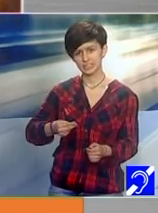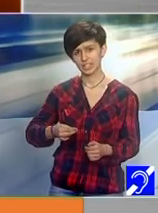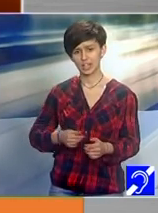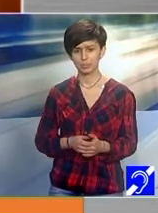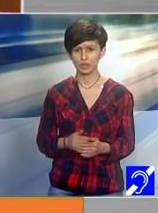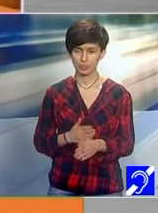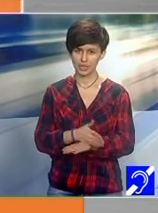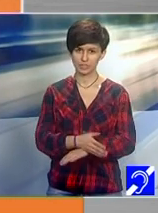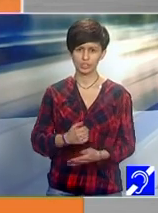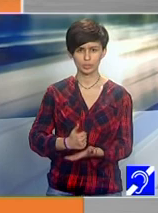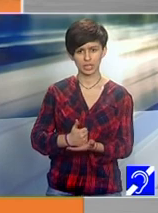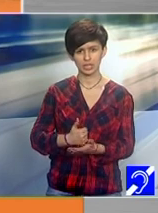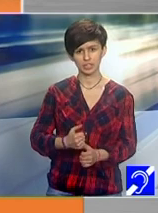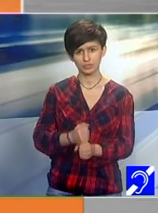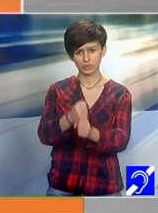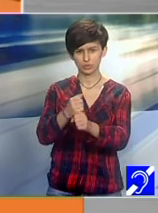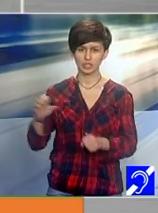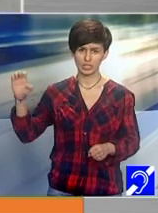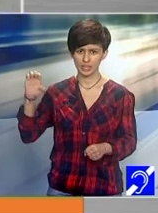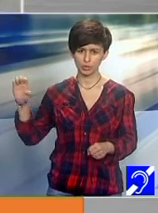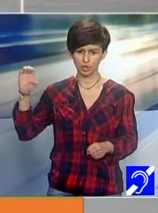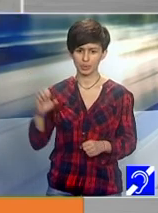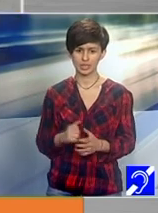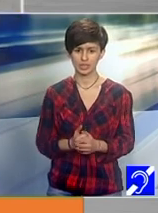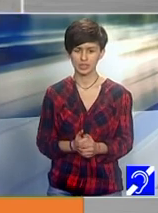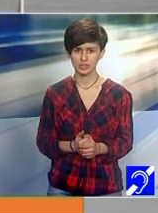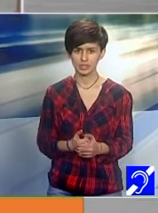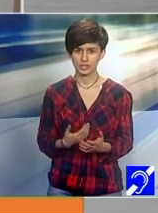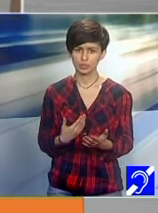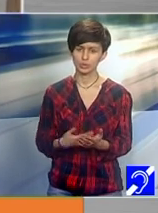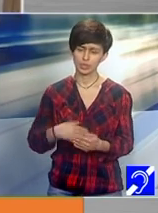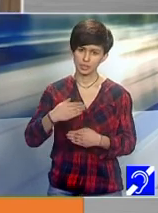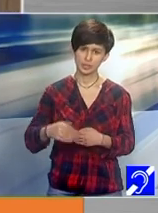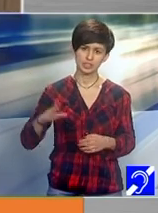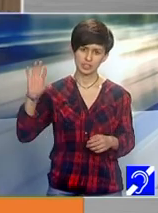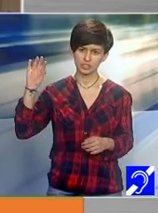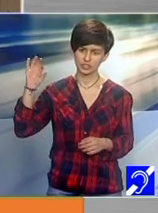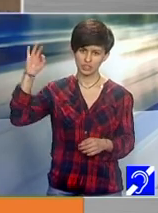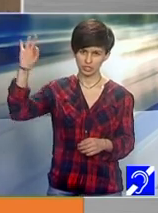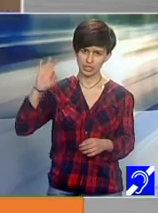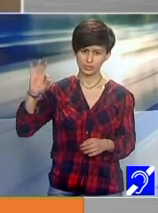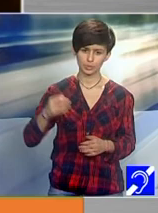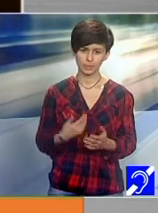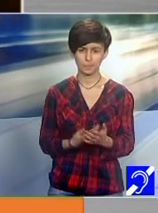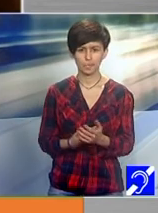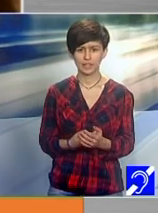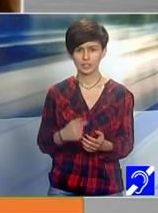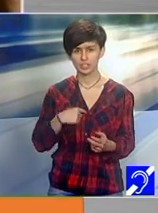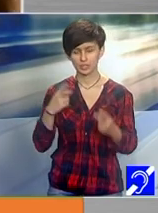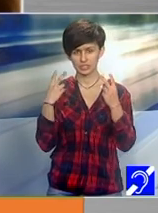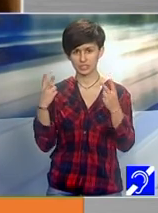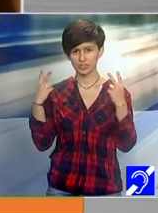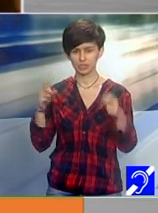a aprobat accesul la fonduri europene nerambursabile cu peste 50%, astfel încât să-și poată valorifica